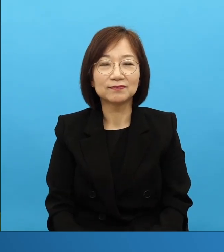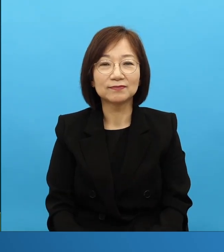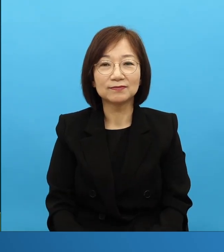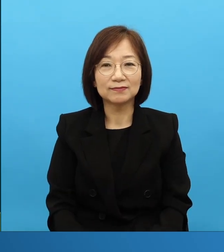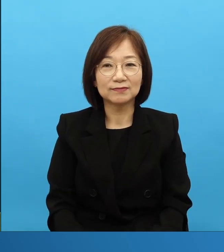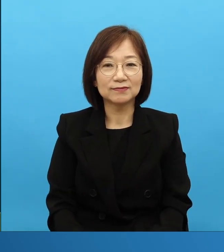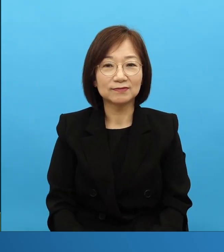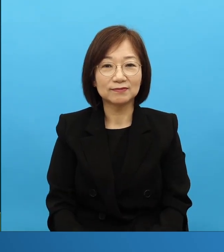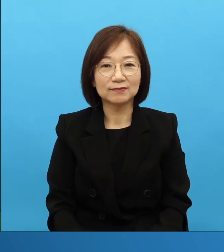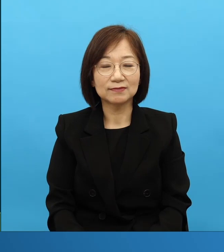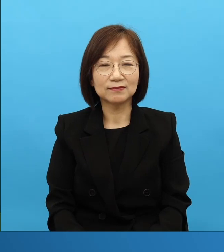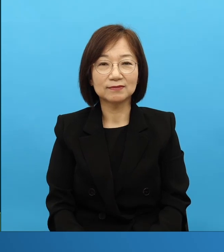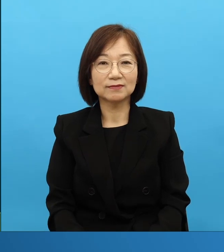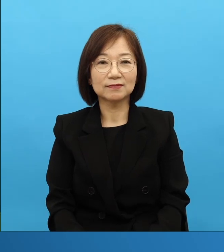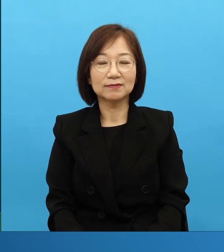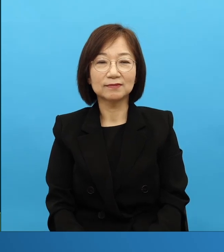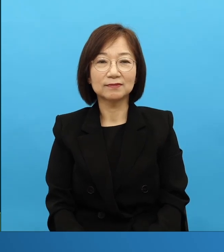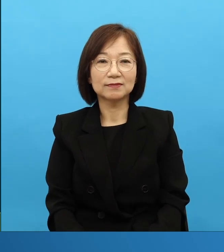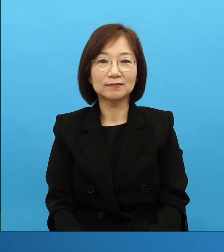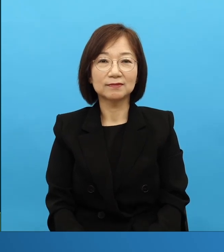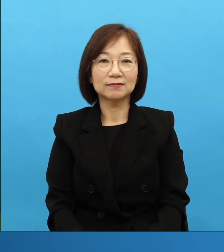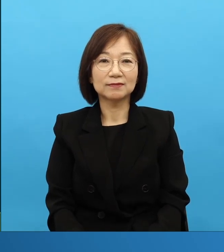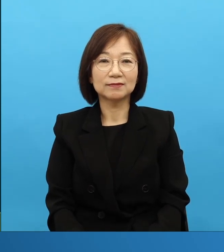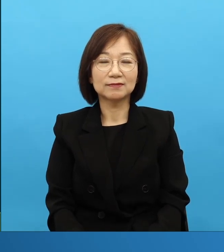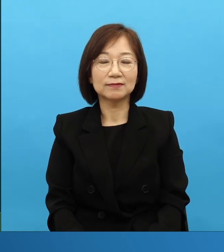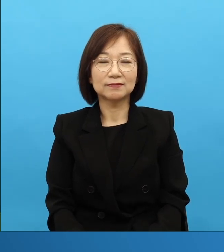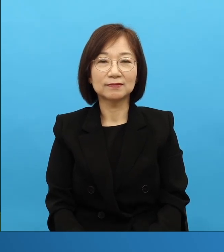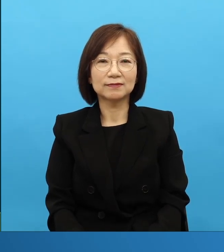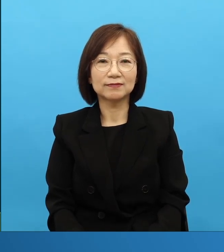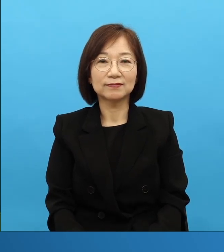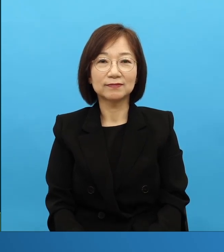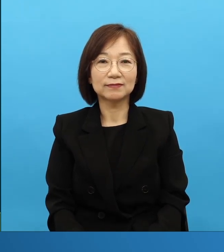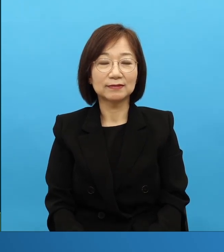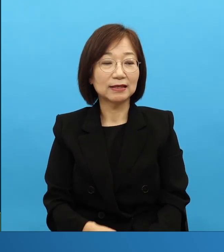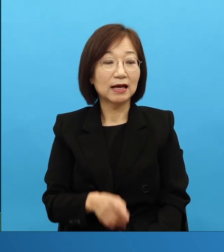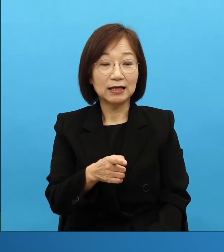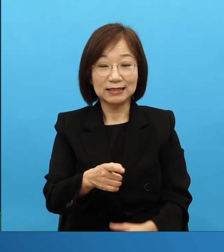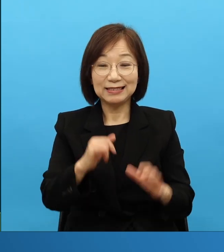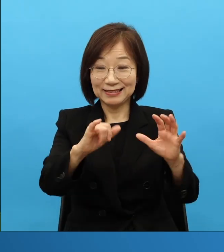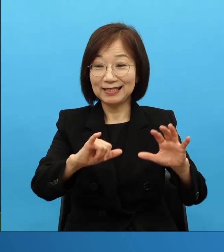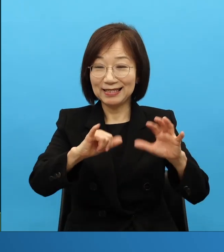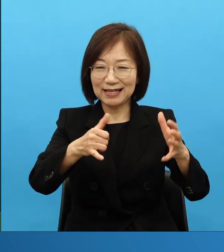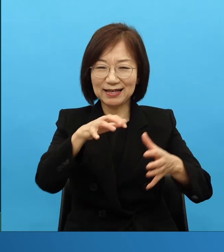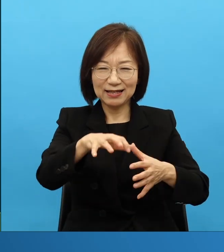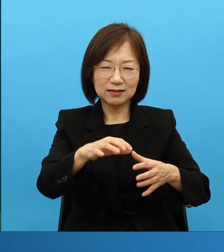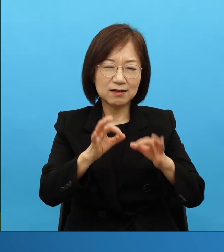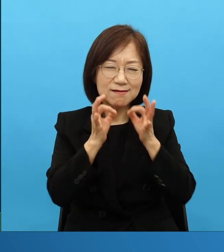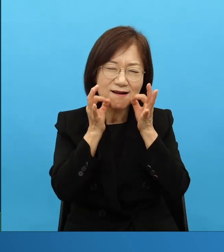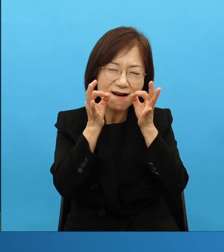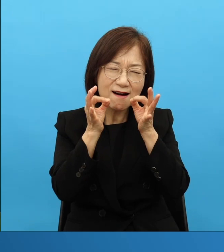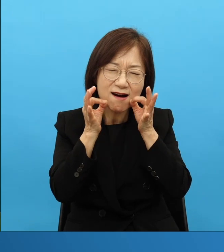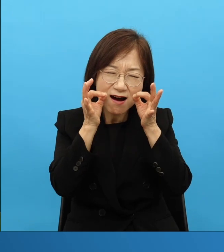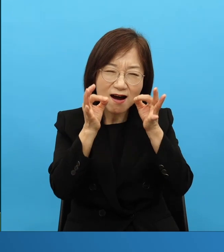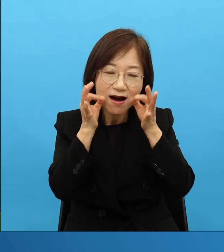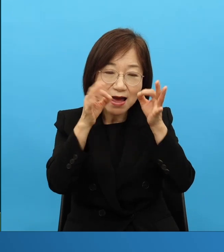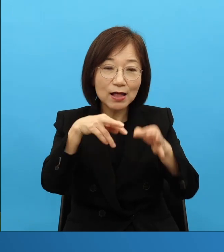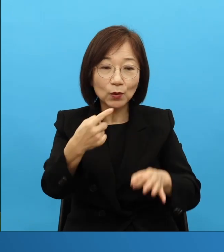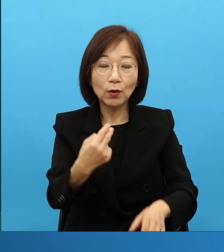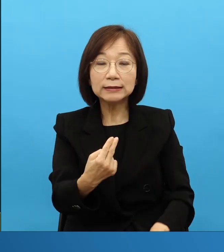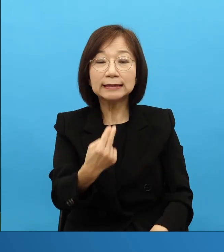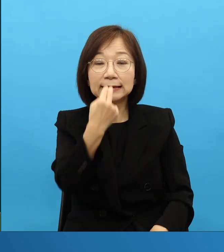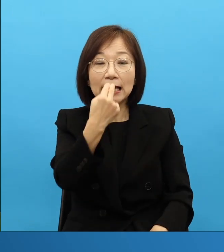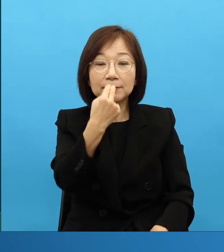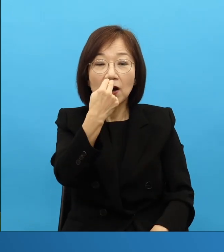you. 이 땅에서 아무리 노력해본들 생명의 상품은 없습니다. No matter how hard you try, there is no such 그냥 thing 먹고